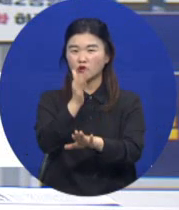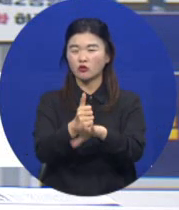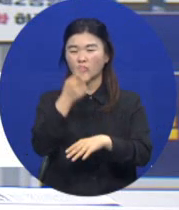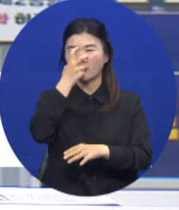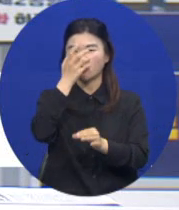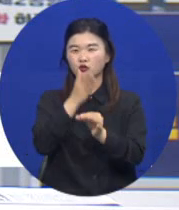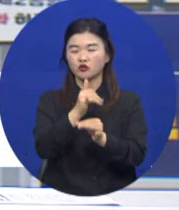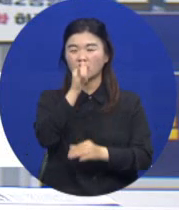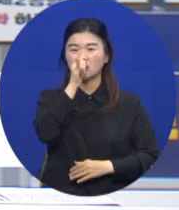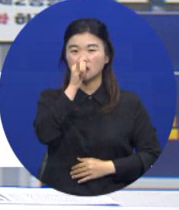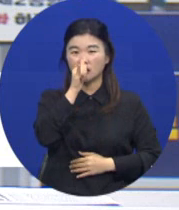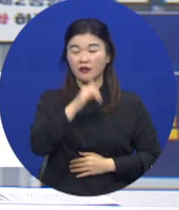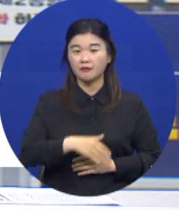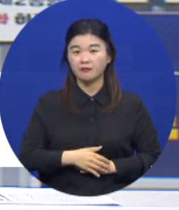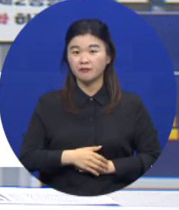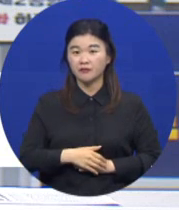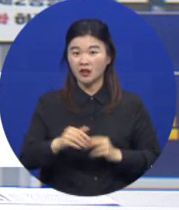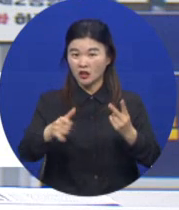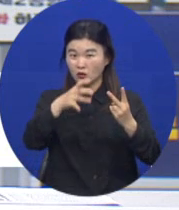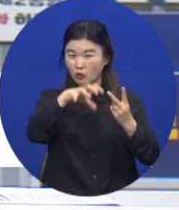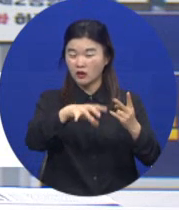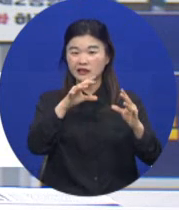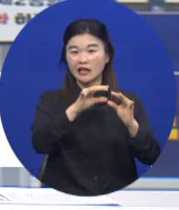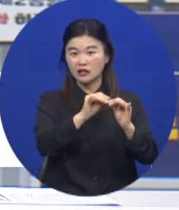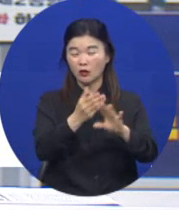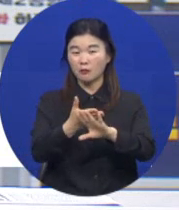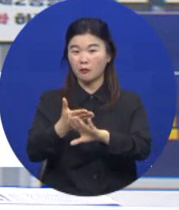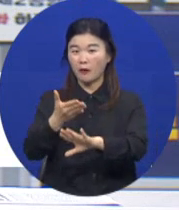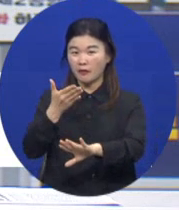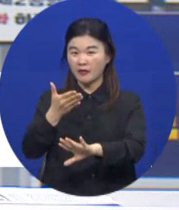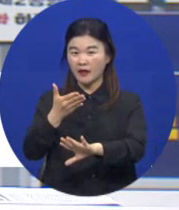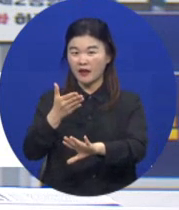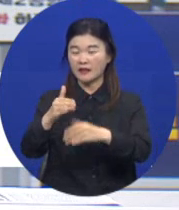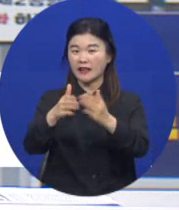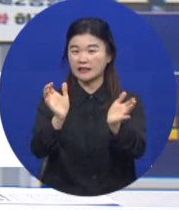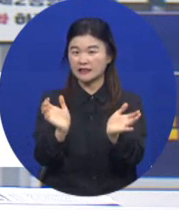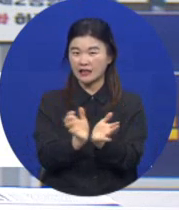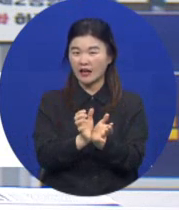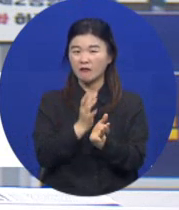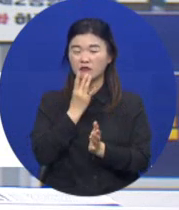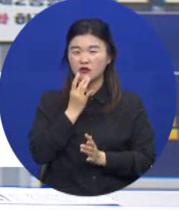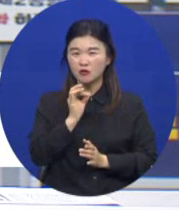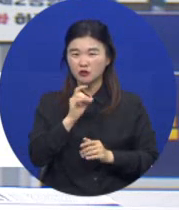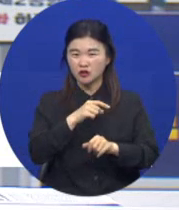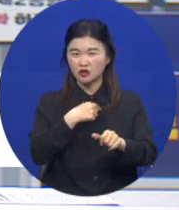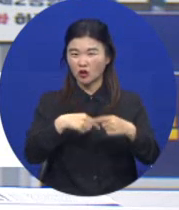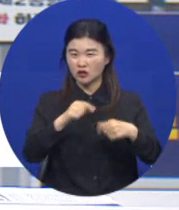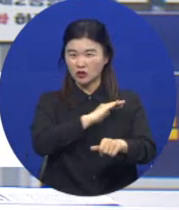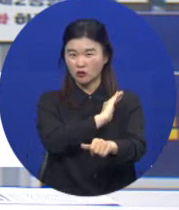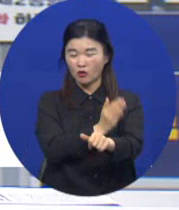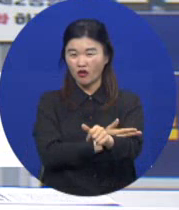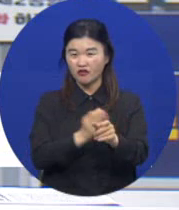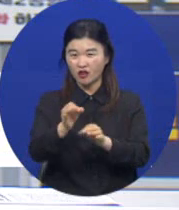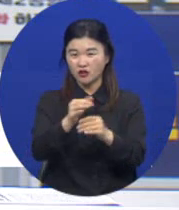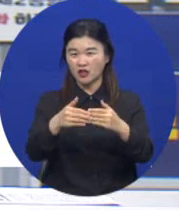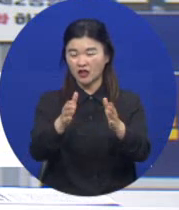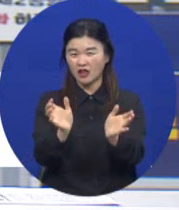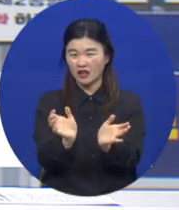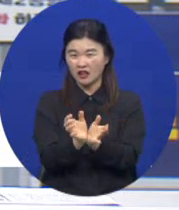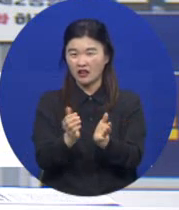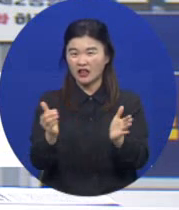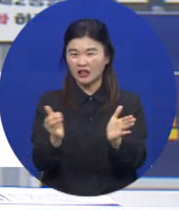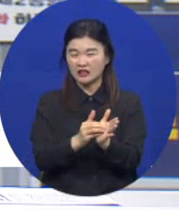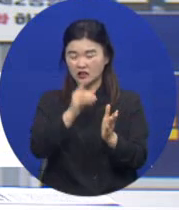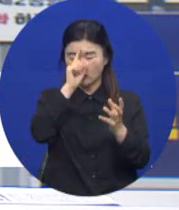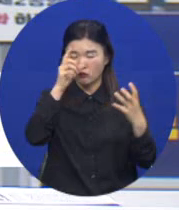검토에 들어갔는데요. 제2공항 찬성과 반대 단체들은 물론 이 정치권과 경제계까지 가세해